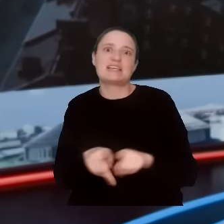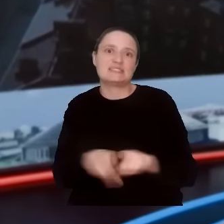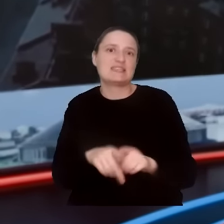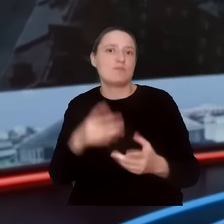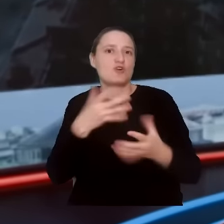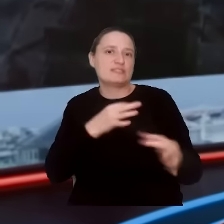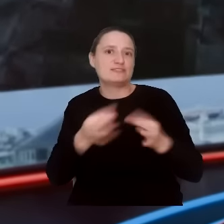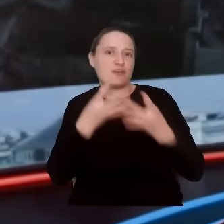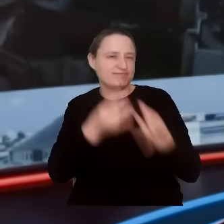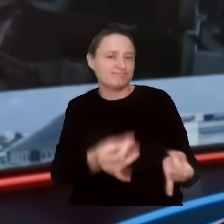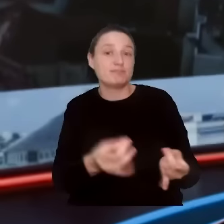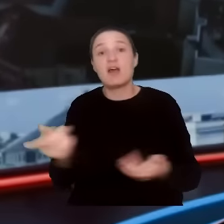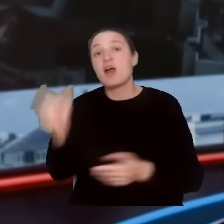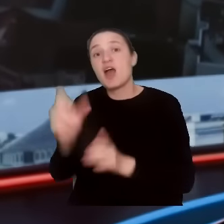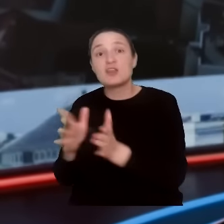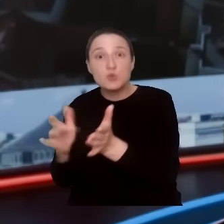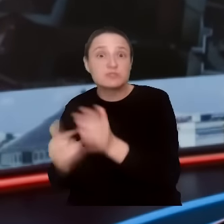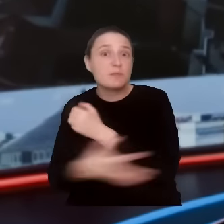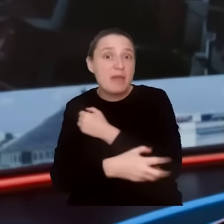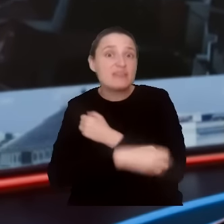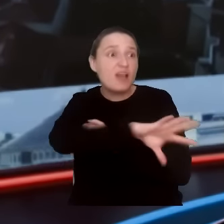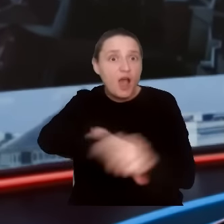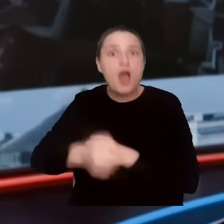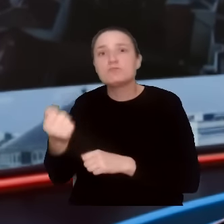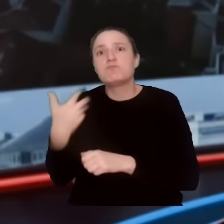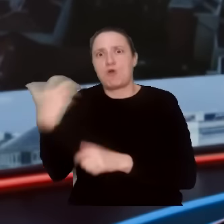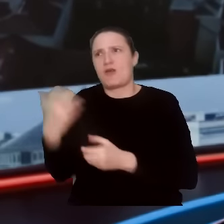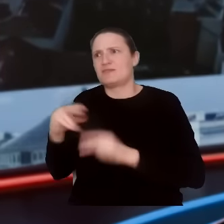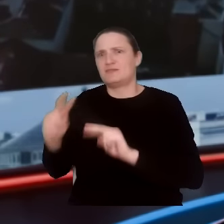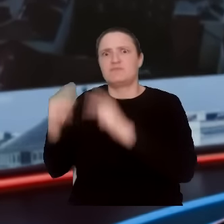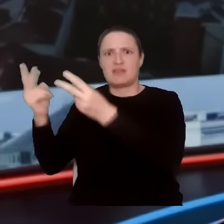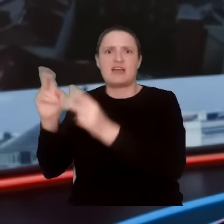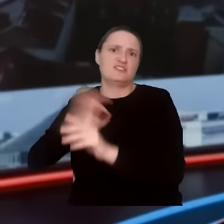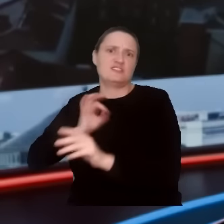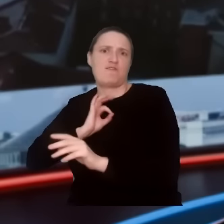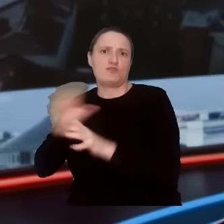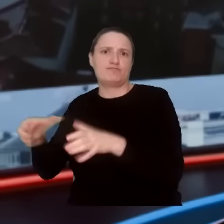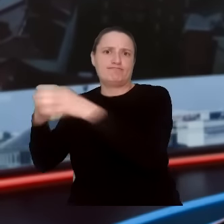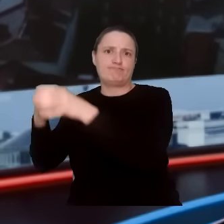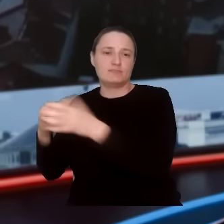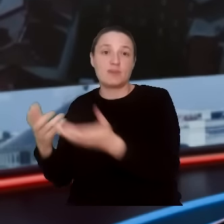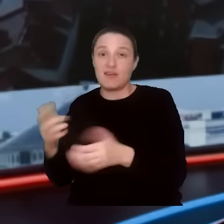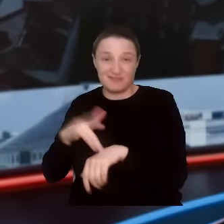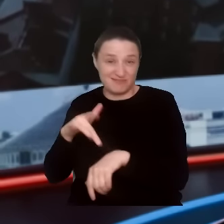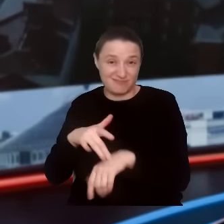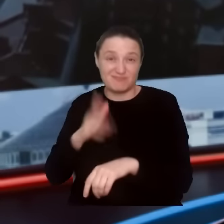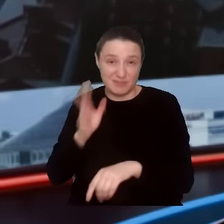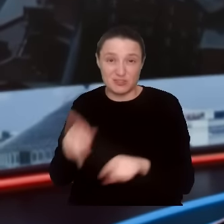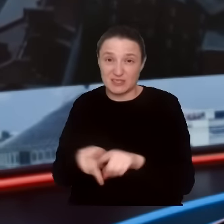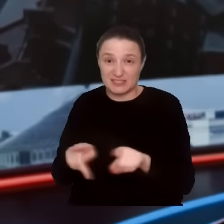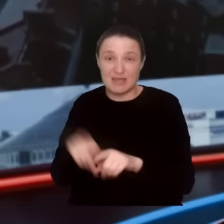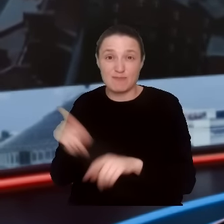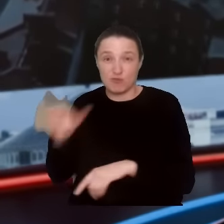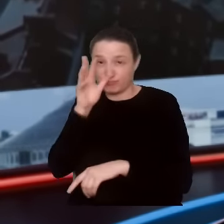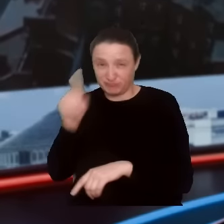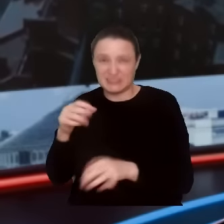drogą. On rabuje biednych, czyli nas, żeby rozdawać bogatym, czyli swoim. Efekt końcowy będzie jednak taki sam. Ten rozbójnik też przejdzie do